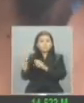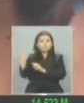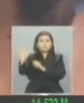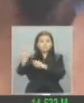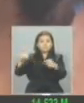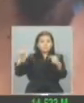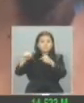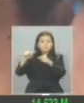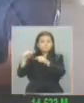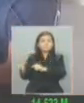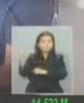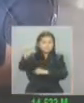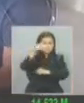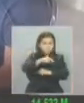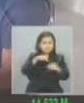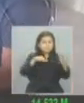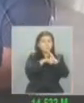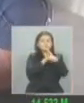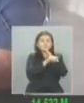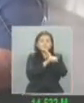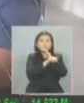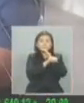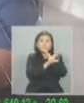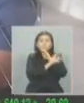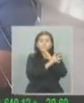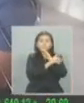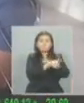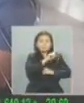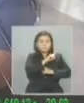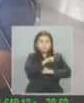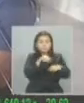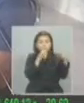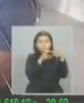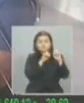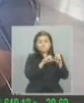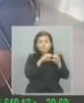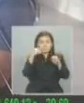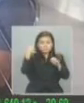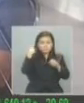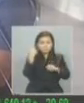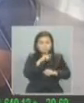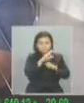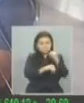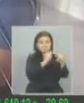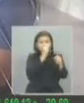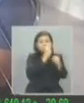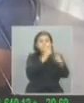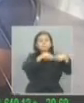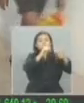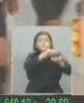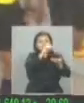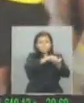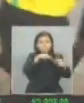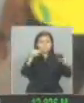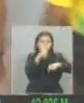าคุมทีมศิริชาซูซูกิเป็นทางการในวันสัปดาห์นี้นะคะเป็นระยะเวลาทั้งหมด2ปีครึ่ง ด้วยค่าเหนื่อยไม่ต่ำ